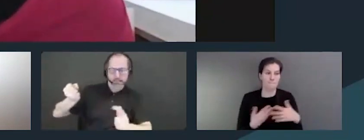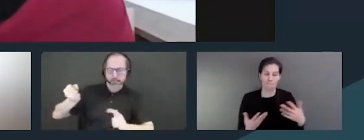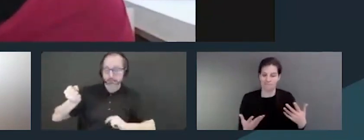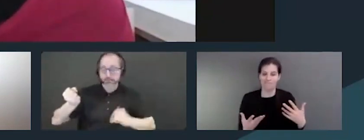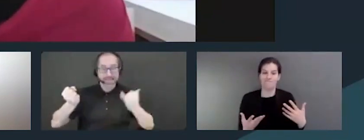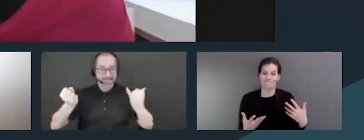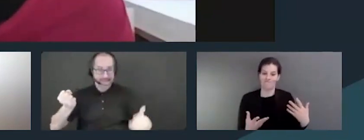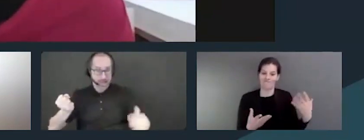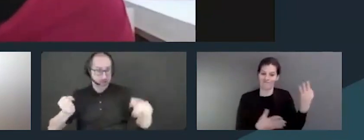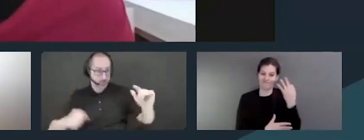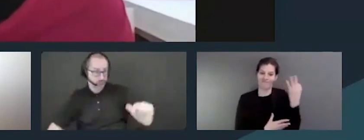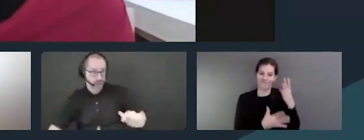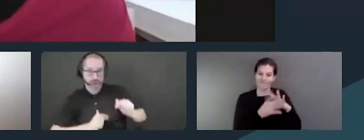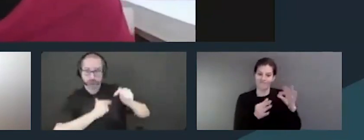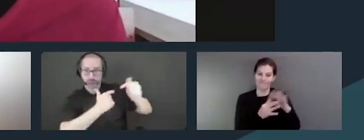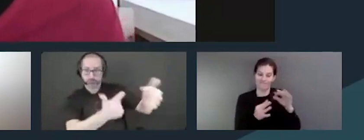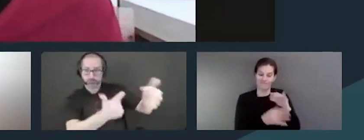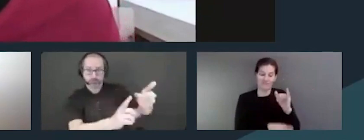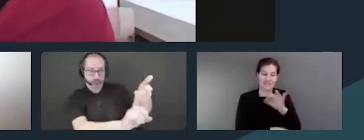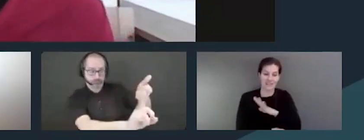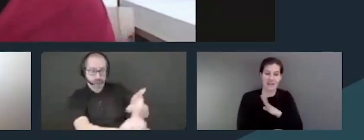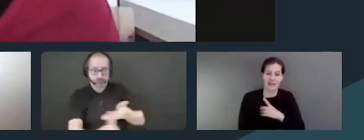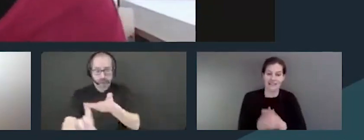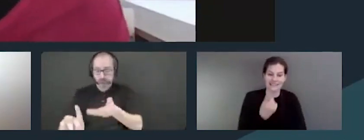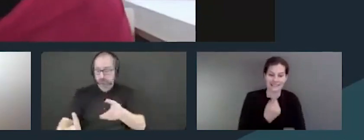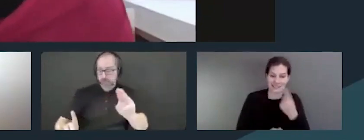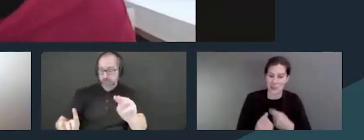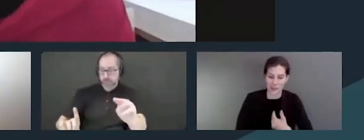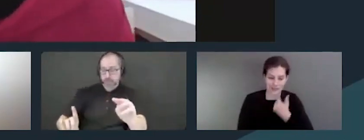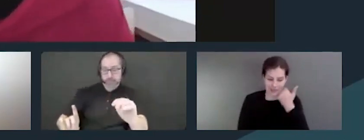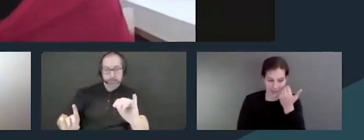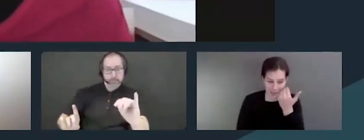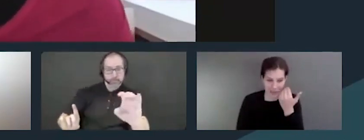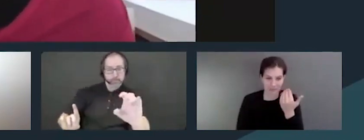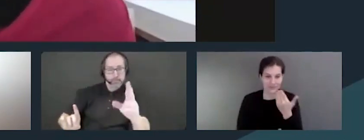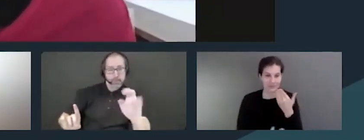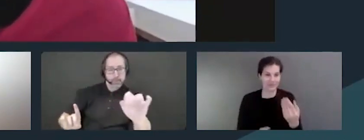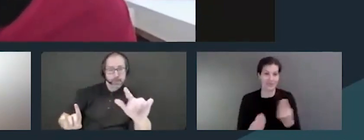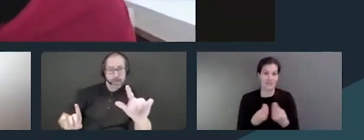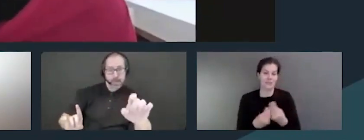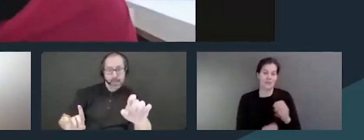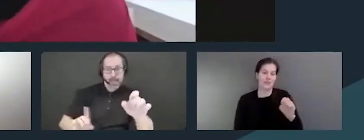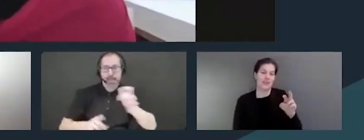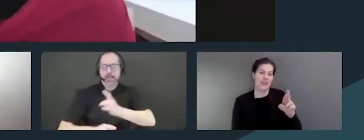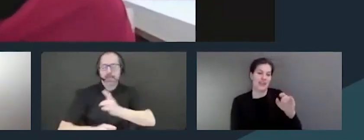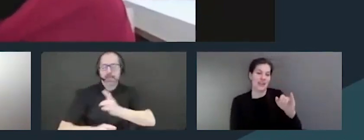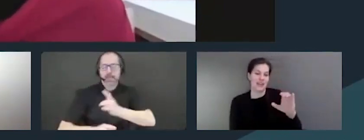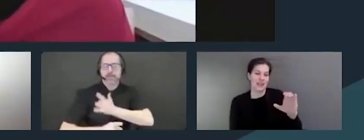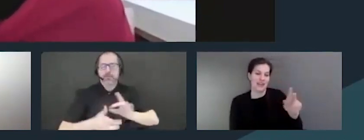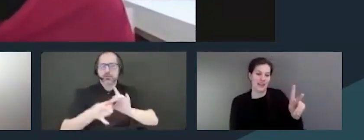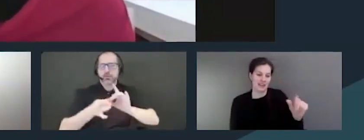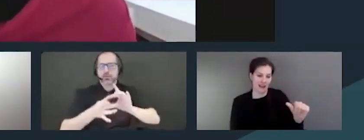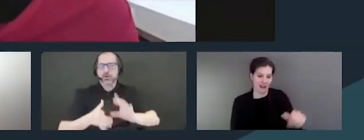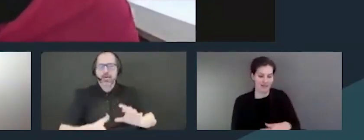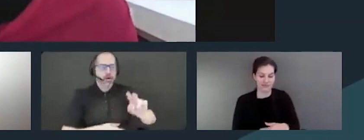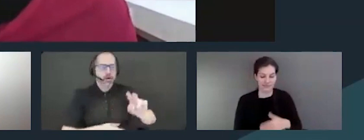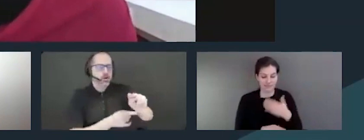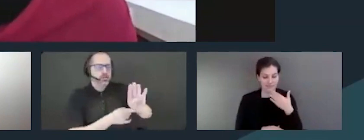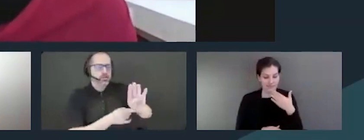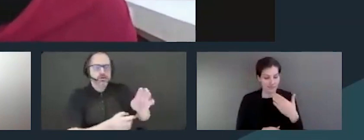inviter Michelle, qui est la coordonnatrice provinciale du Rural Settlement Network,